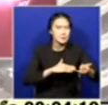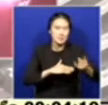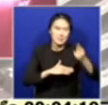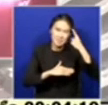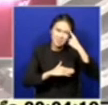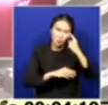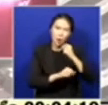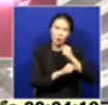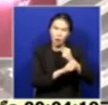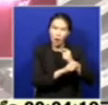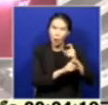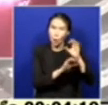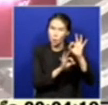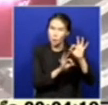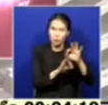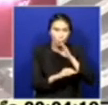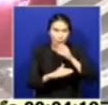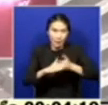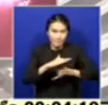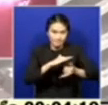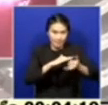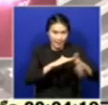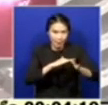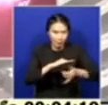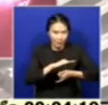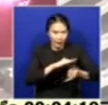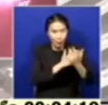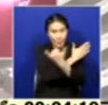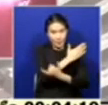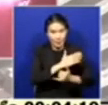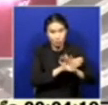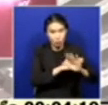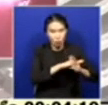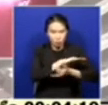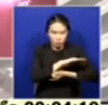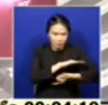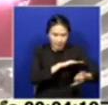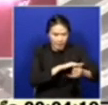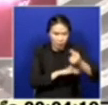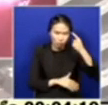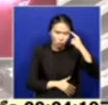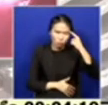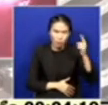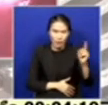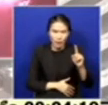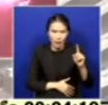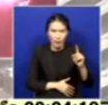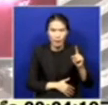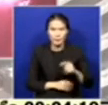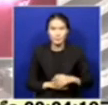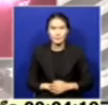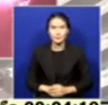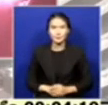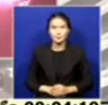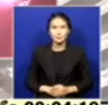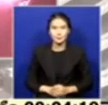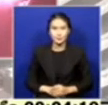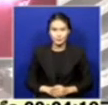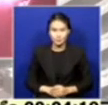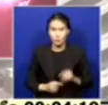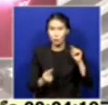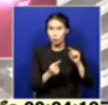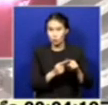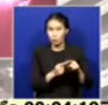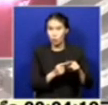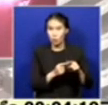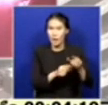ไม่ตอบสนองคำสั่งของคสช.ในช่วงเวลานั้นนะครับก็คงไปด้วยเหตุผล